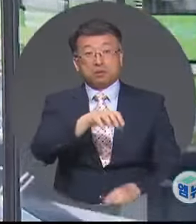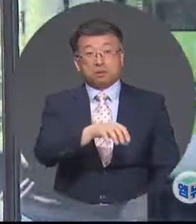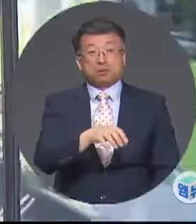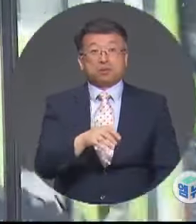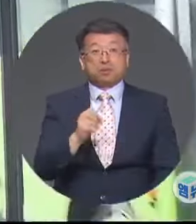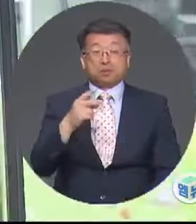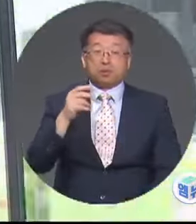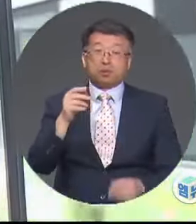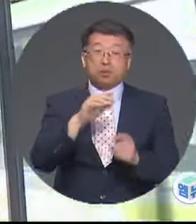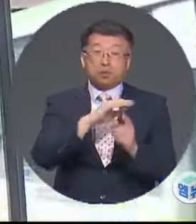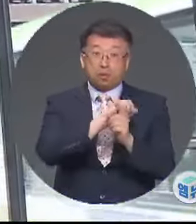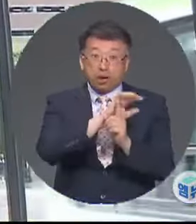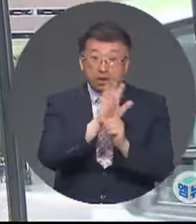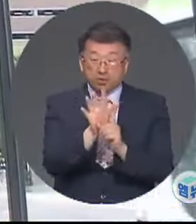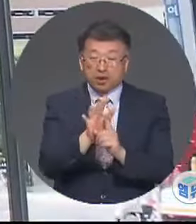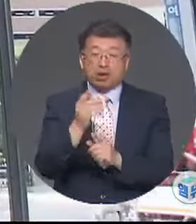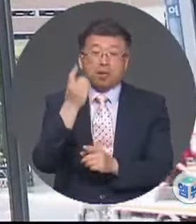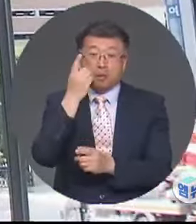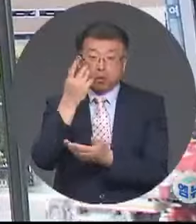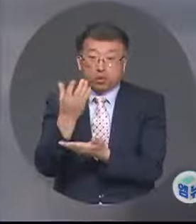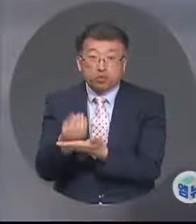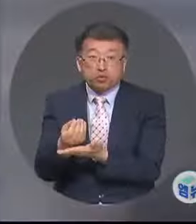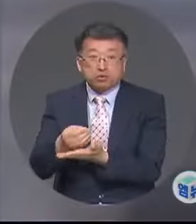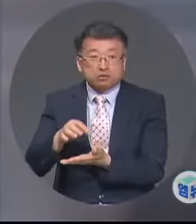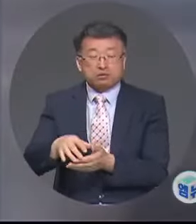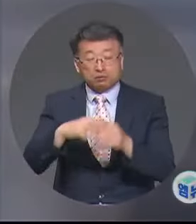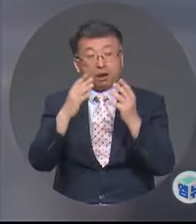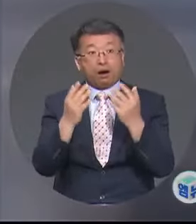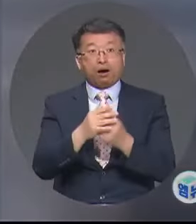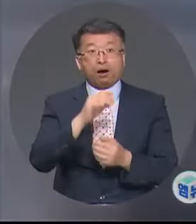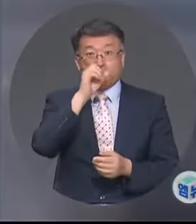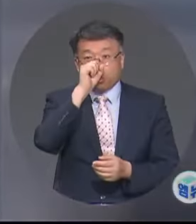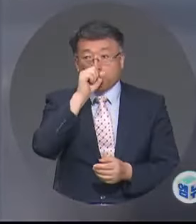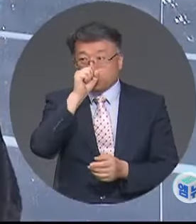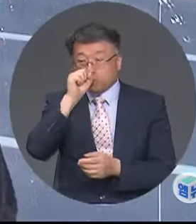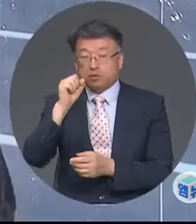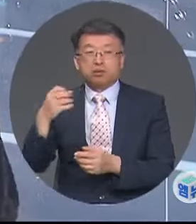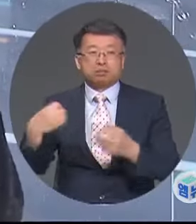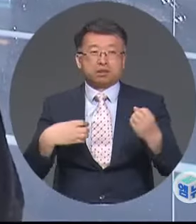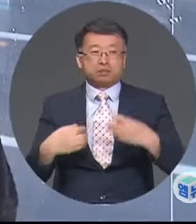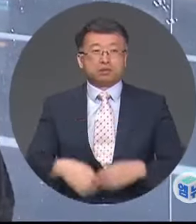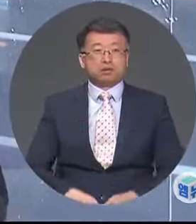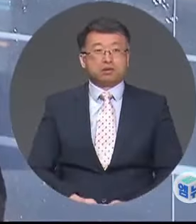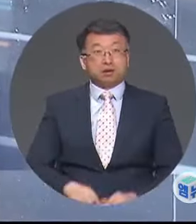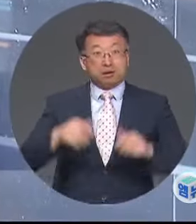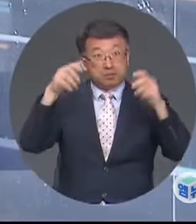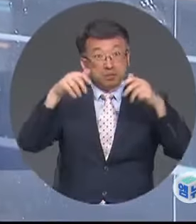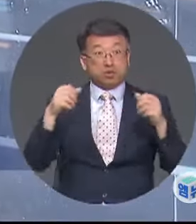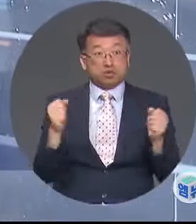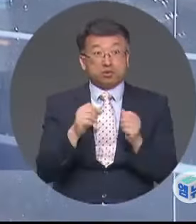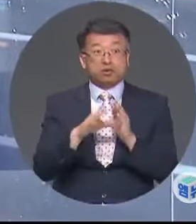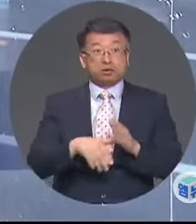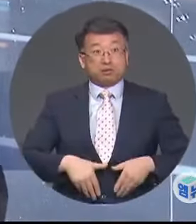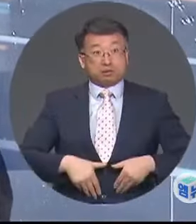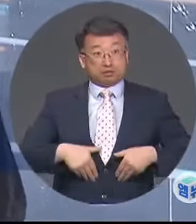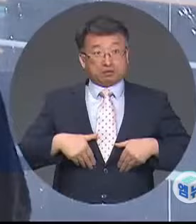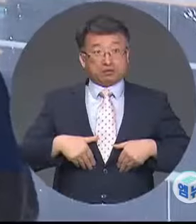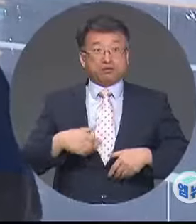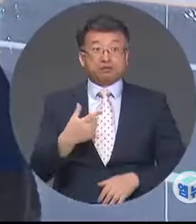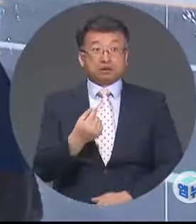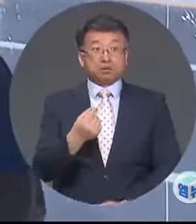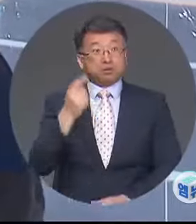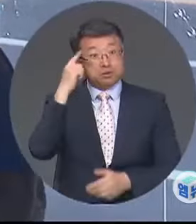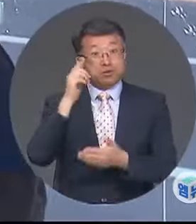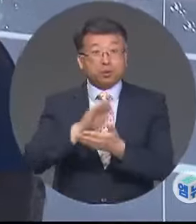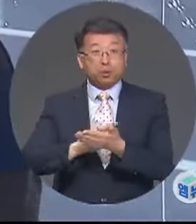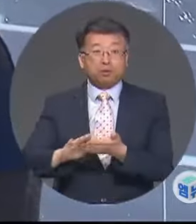정류장에다 와이파이, 무선 충전기에 대한 시민들의 반응이 좋아 보입니다. 비 오고 춥고 이렇게 할 때는 따뜻할 것